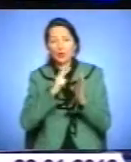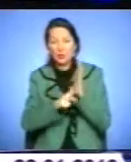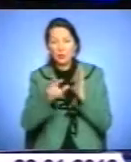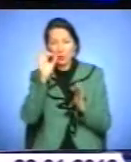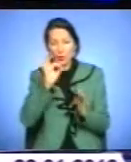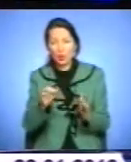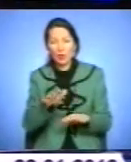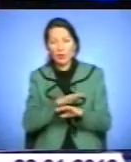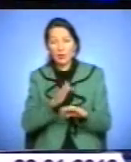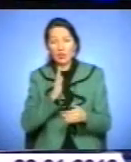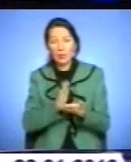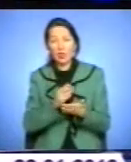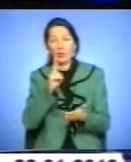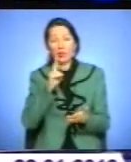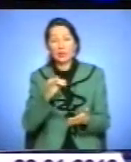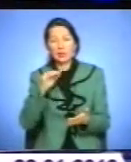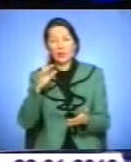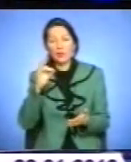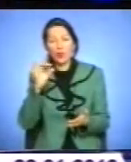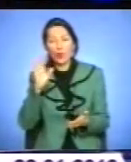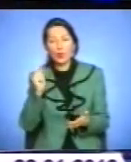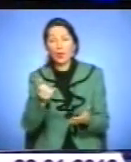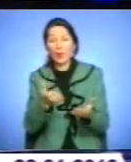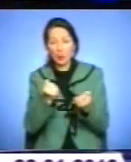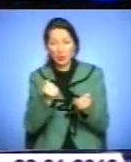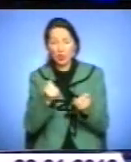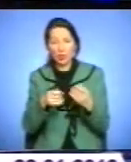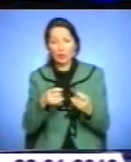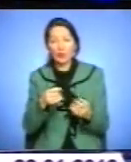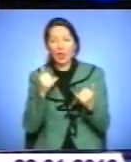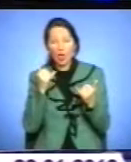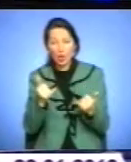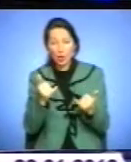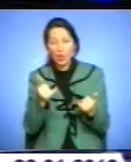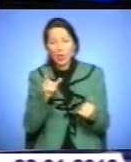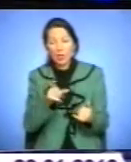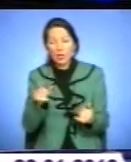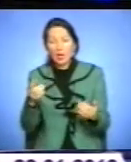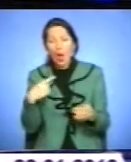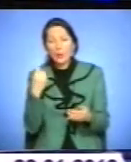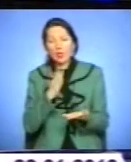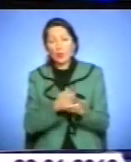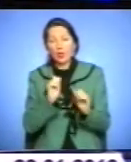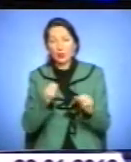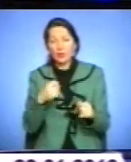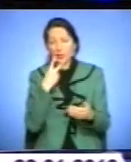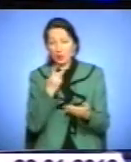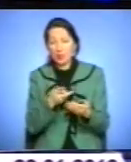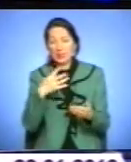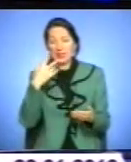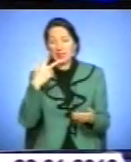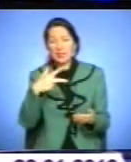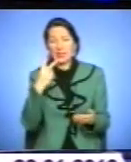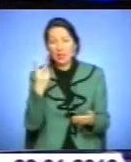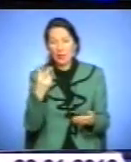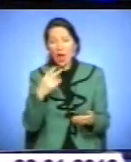населення країни матиме цифрові приймачі. Нині жителі області мають змогу дивитися 32 телеканали у новому цифровому форматі